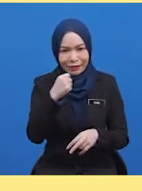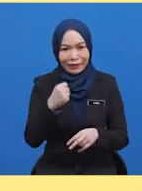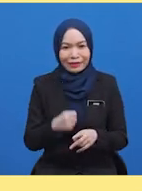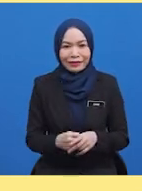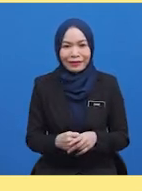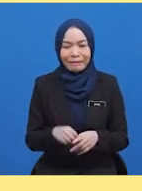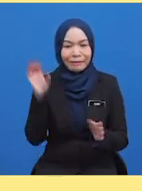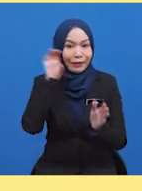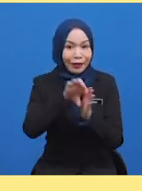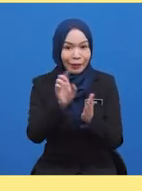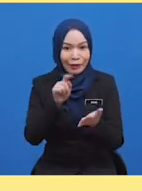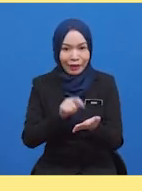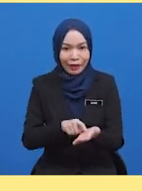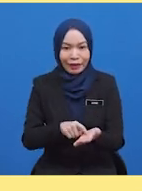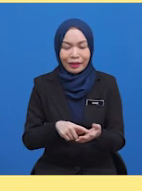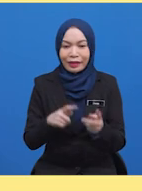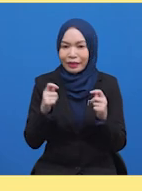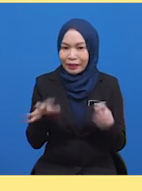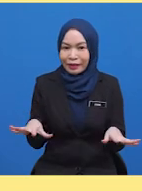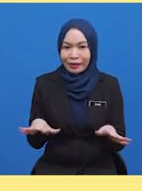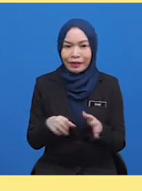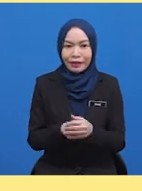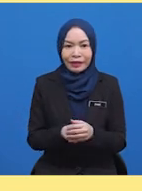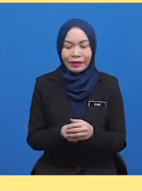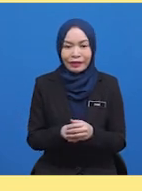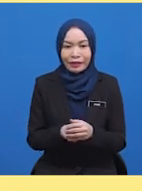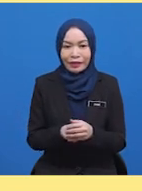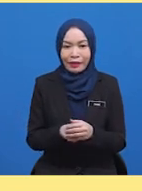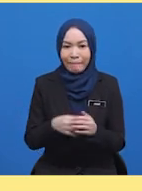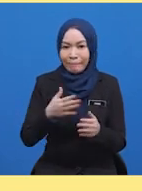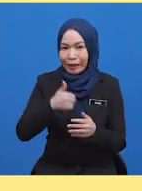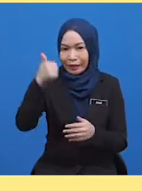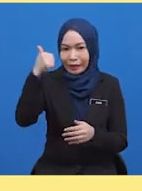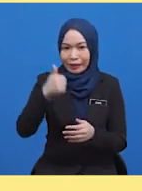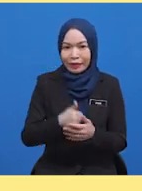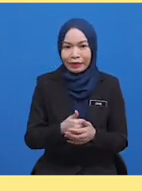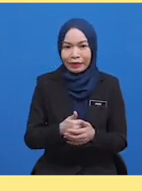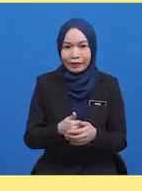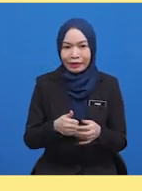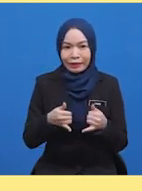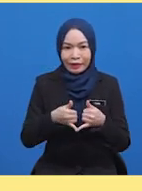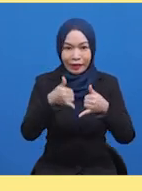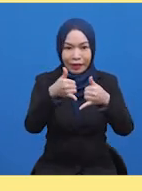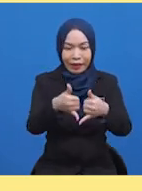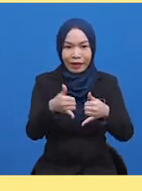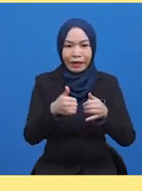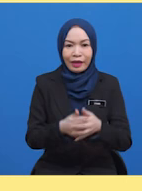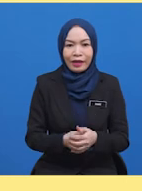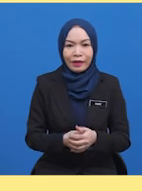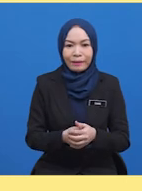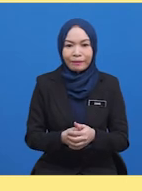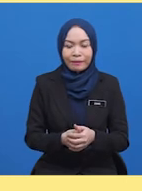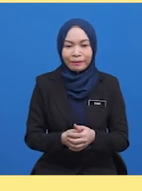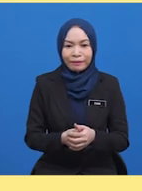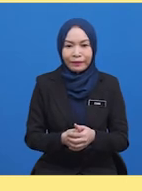gambar tersebut juga telah melayakkan mereka untuk memenangi Anugerah Street of people